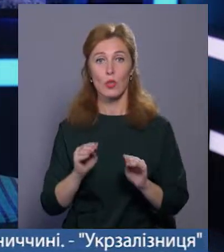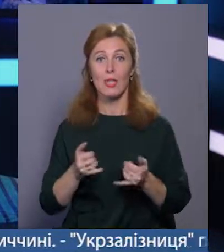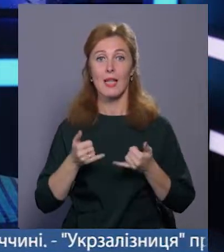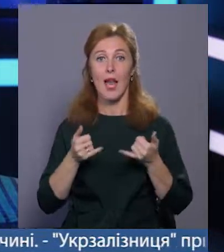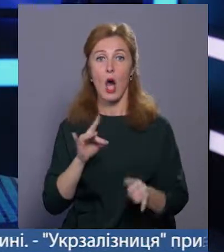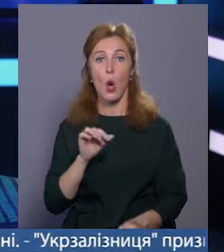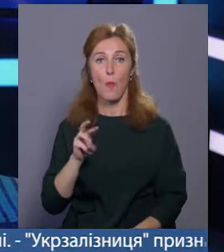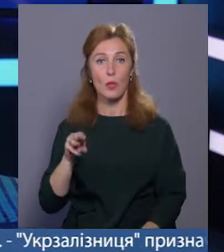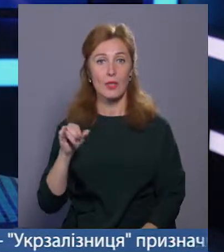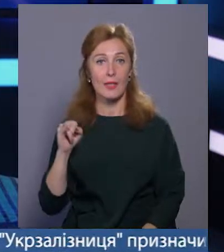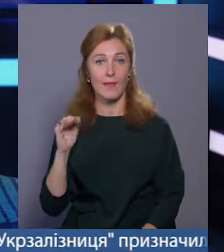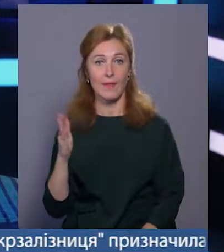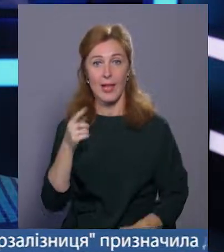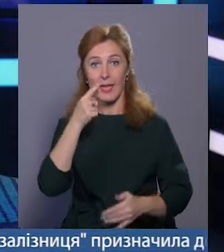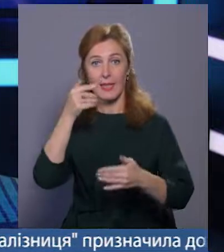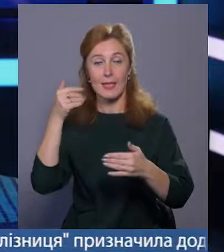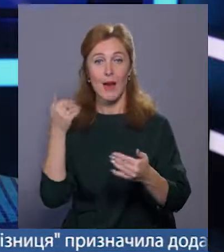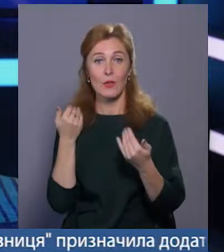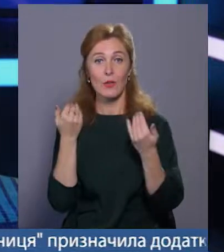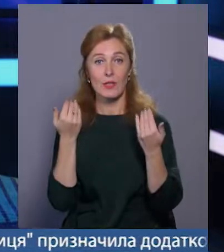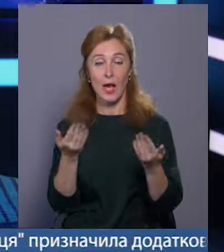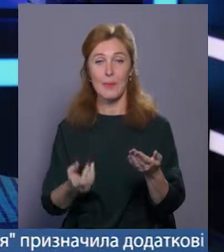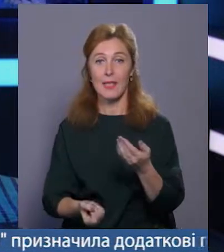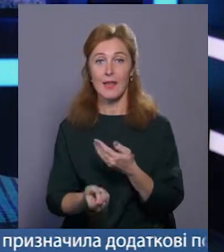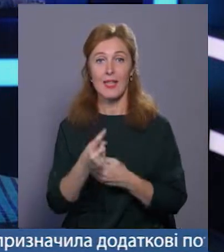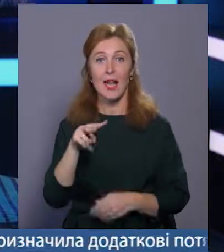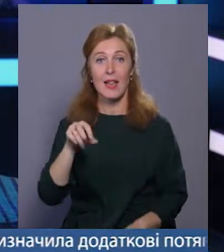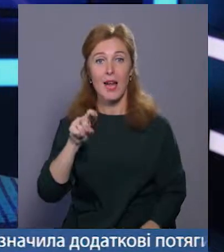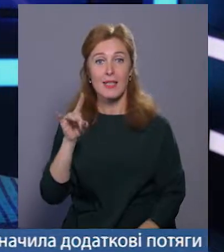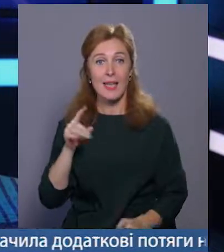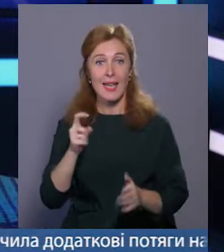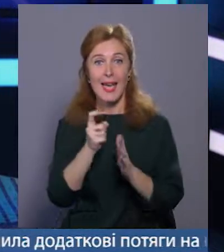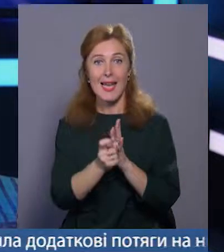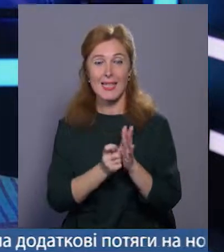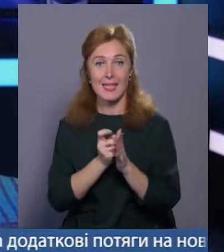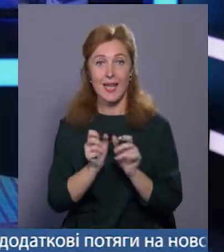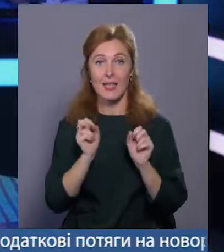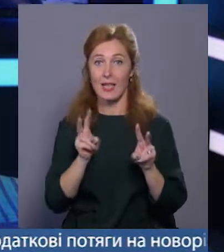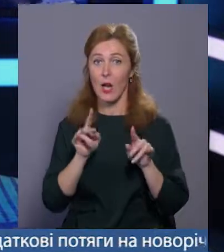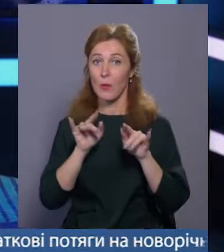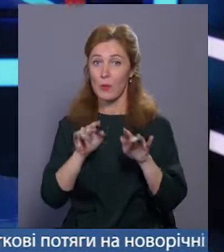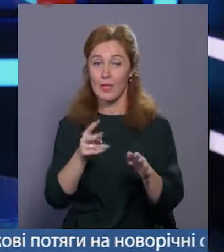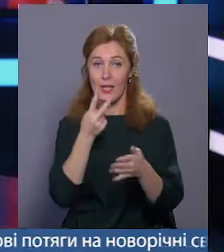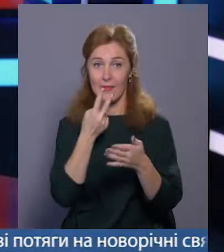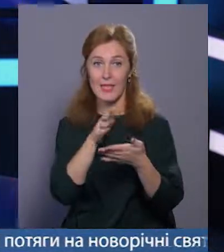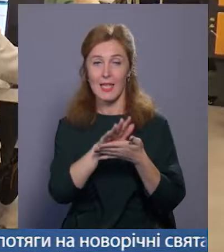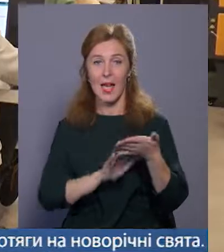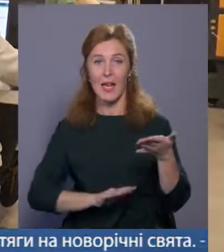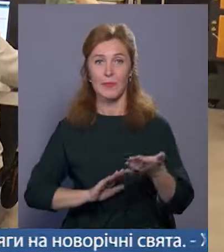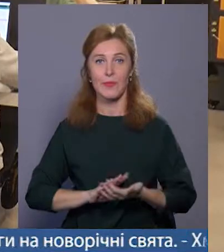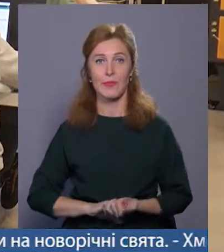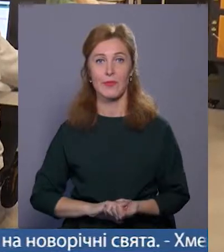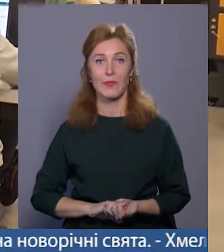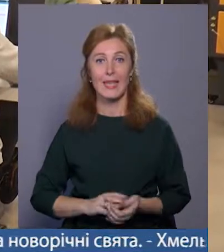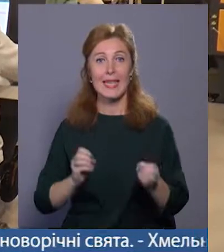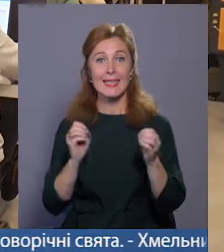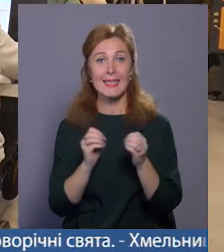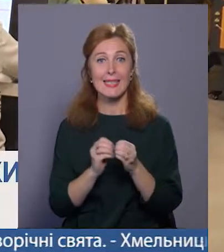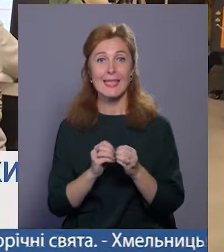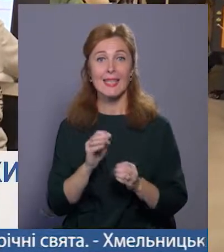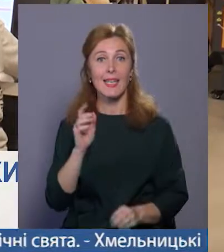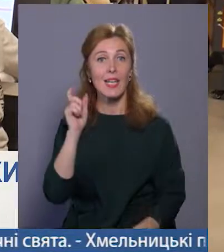роботів. Нещодавно там з'явився й лазерний різак. Як виглядає процес навчання – дивіться далі у сюжеті. 10-річна